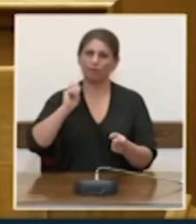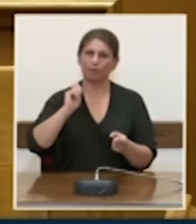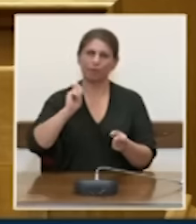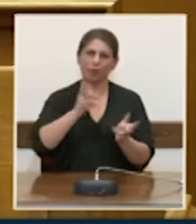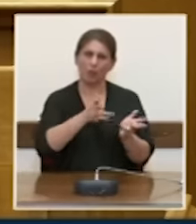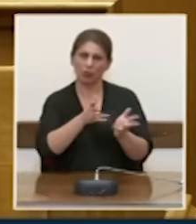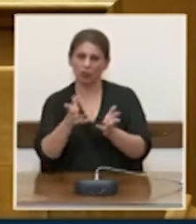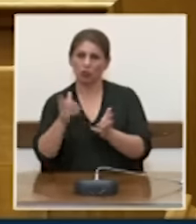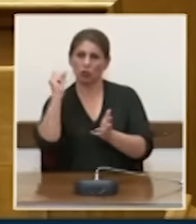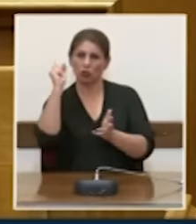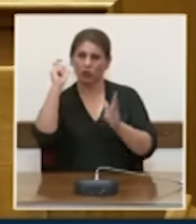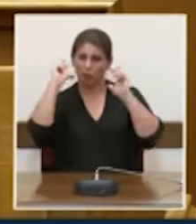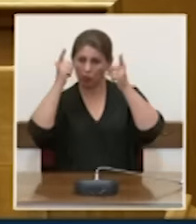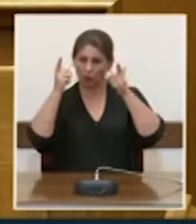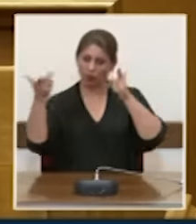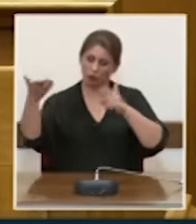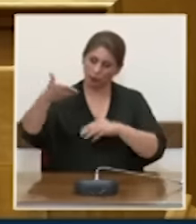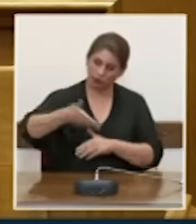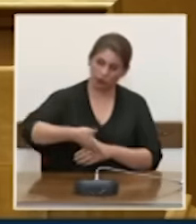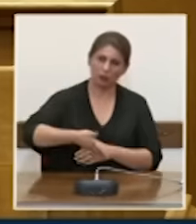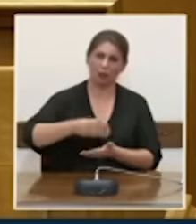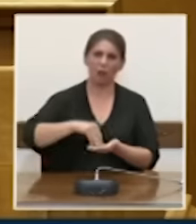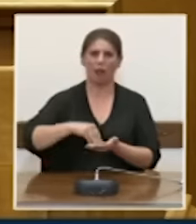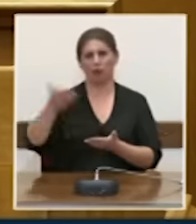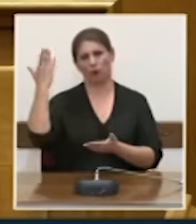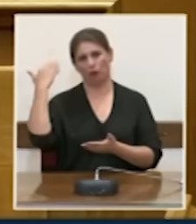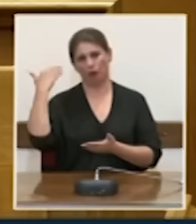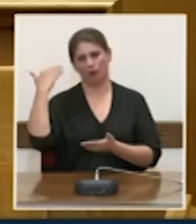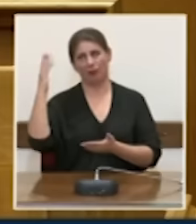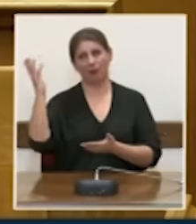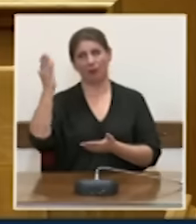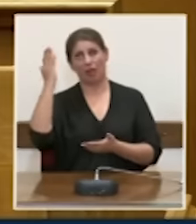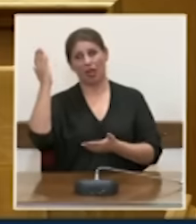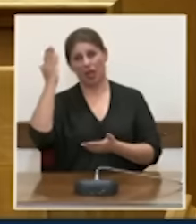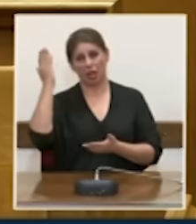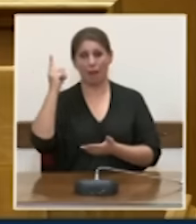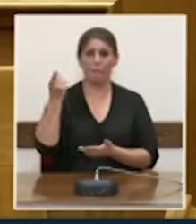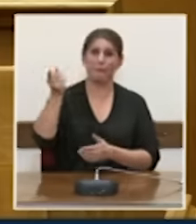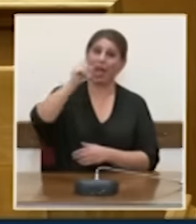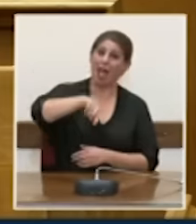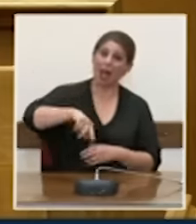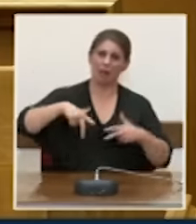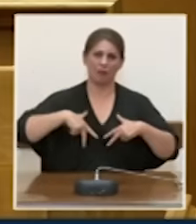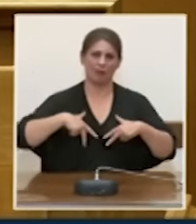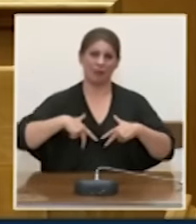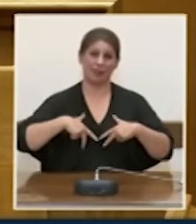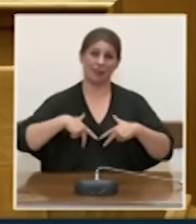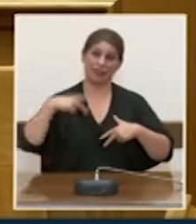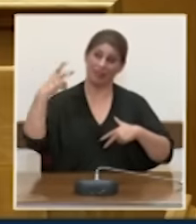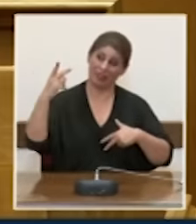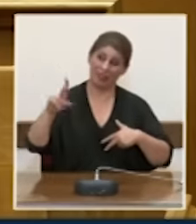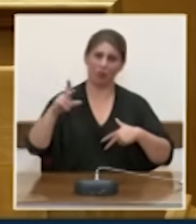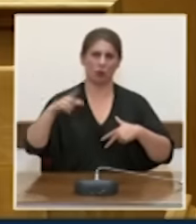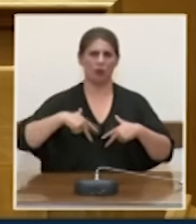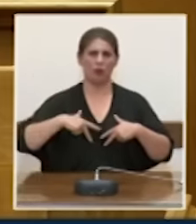σοσιαλδημοκρατίας που έρχονται ξανά από το παρελθόν. Ότι δήθεν με μια άλλη κυβέρνηση, δική τους, αλλά